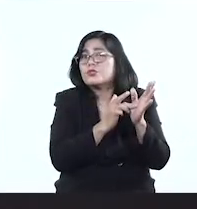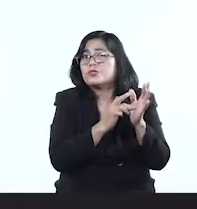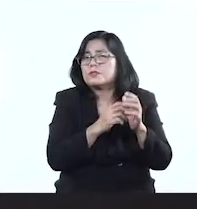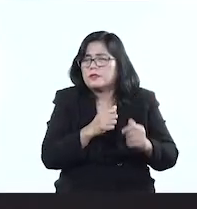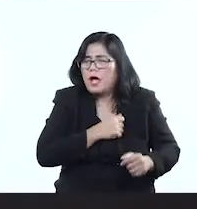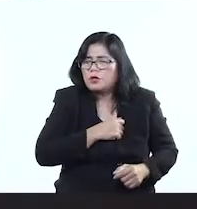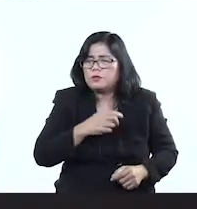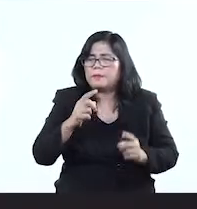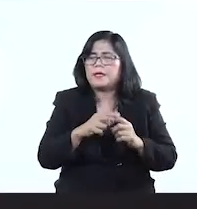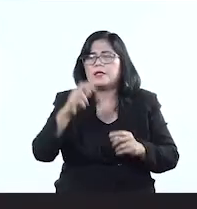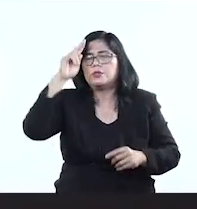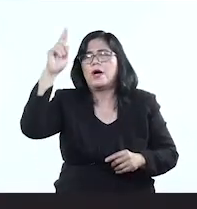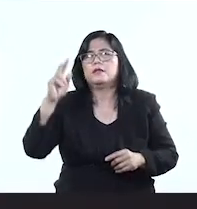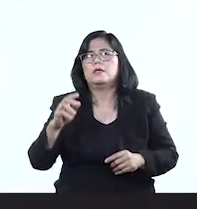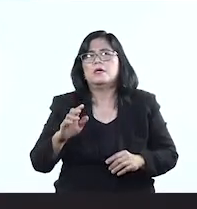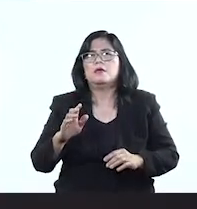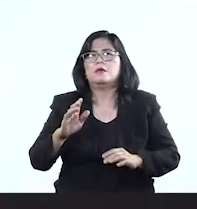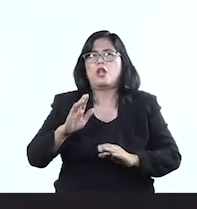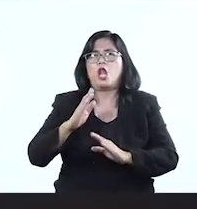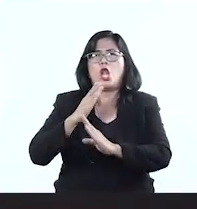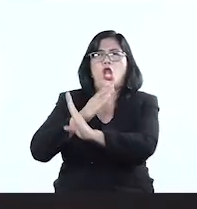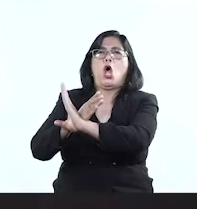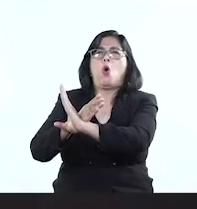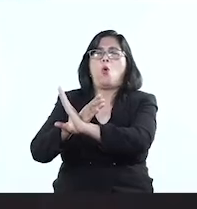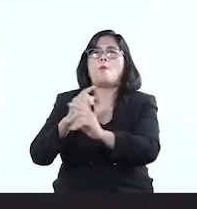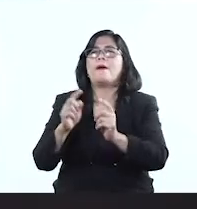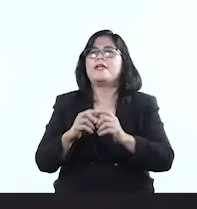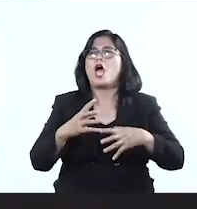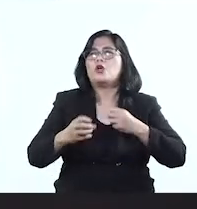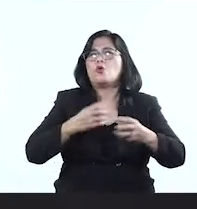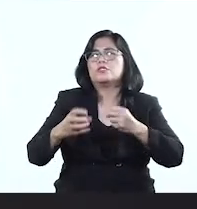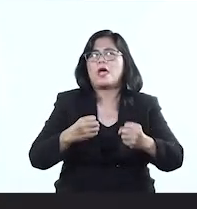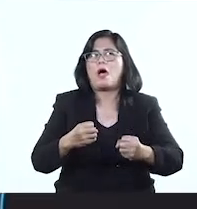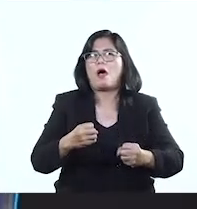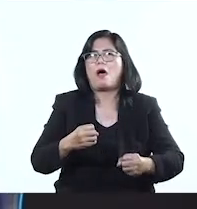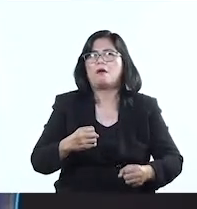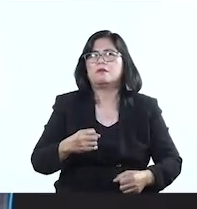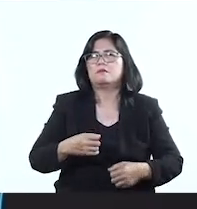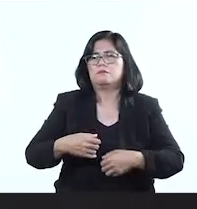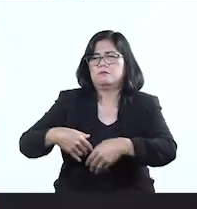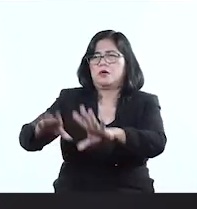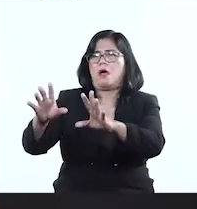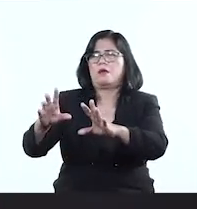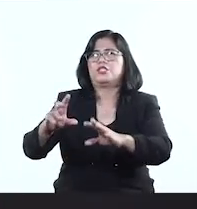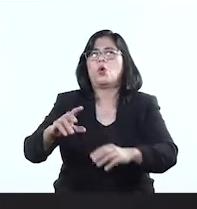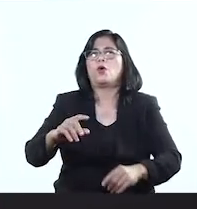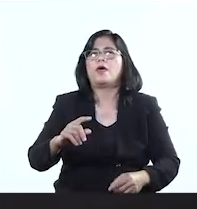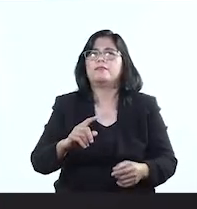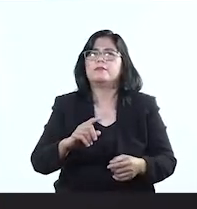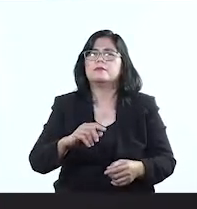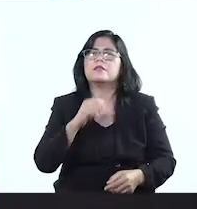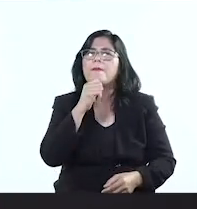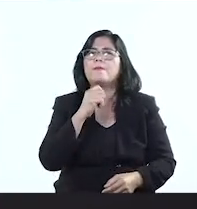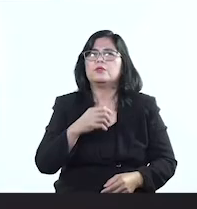mau berkata tidak pada Hai Meskipun begitu kita dijauhkan oleh siapapun Hai hari prinsip kita